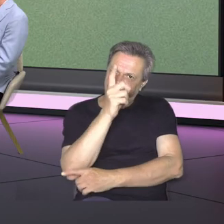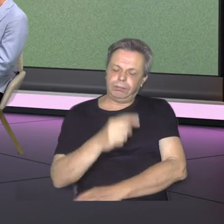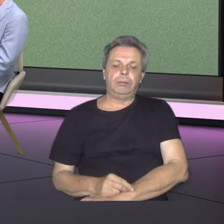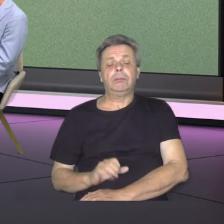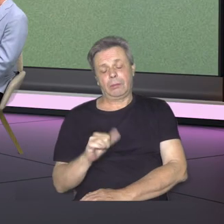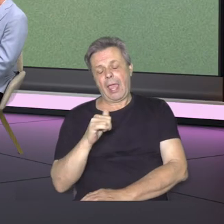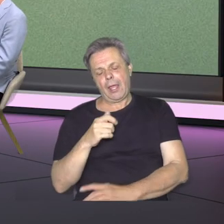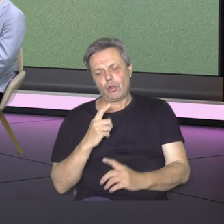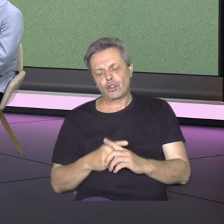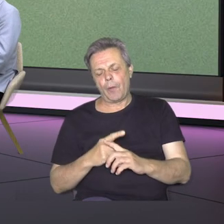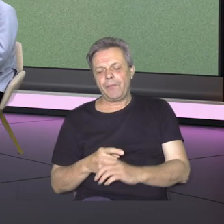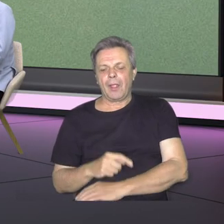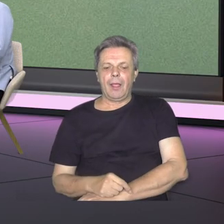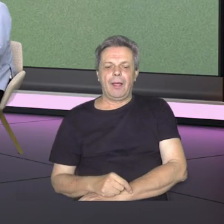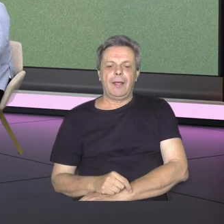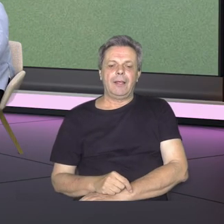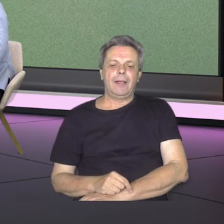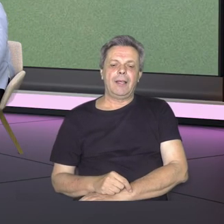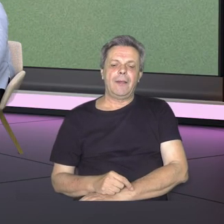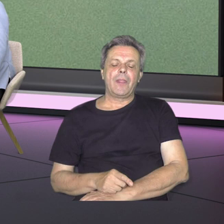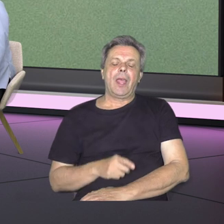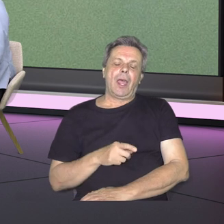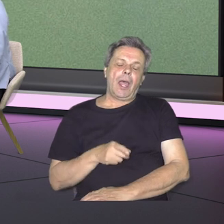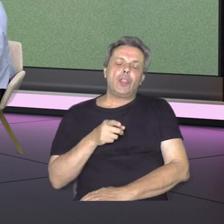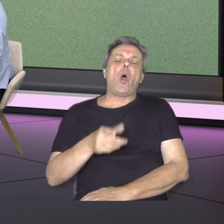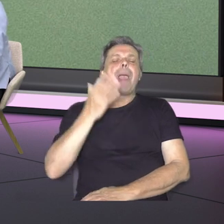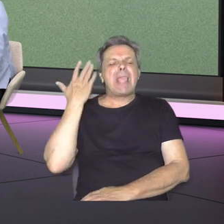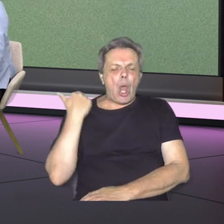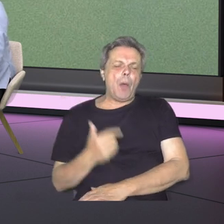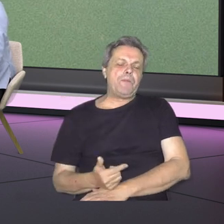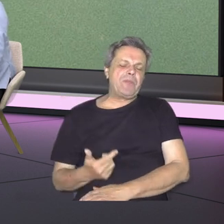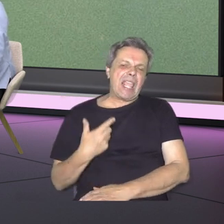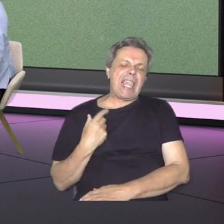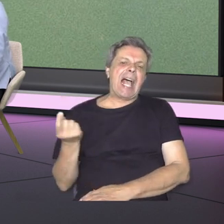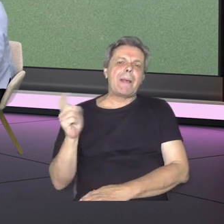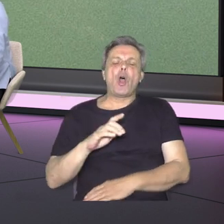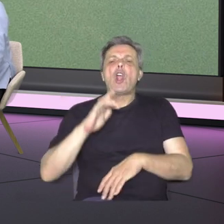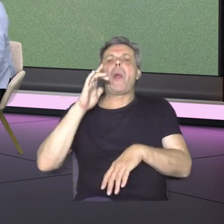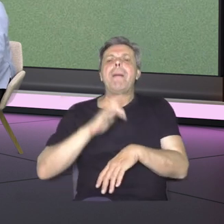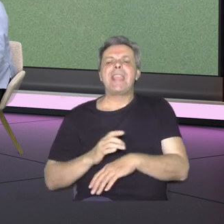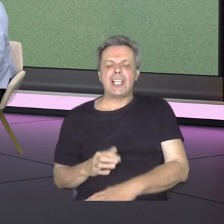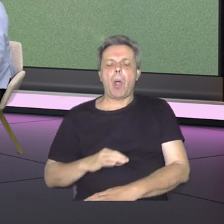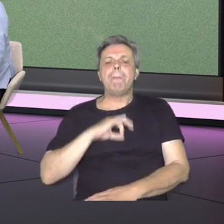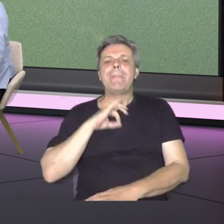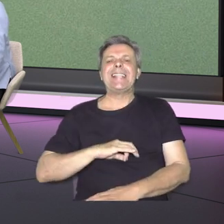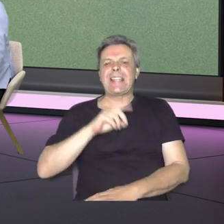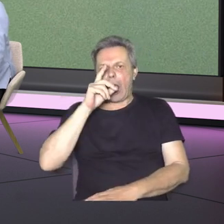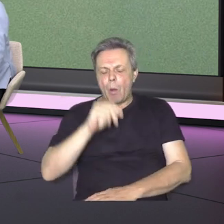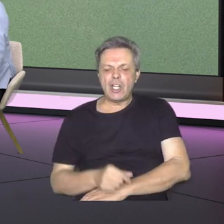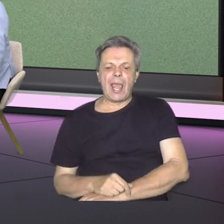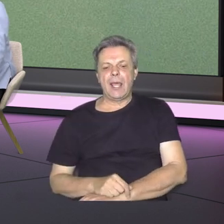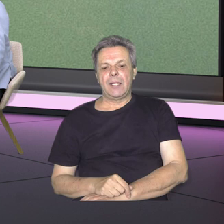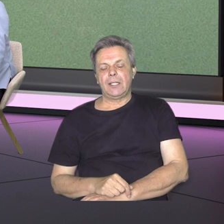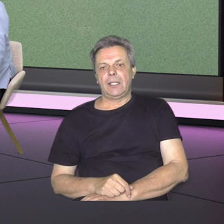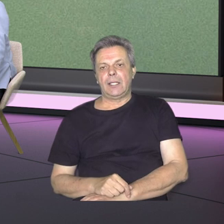je. Je, nešto je. Znate o čemu se radilo? Ja sam došao na mjesto predsjednika